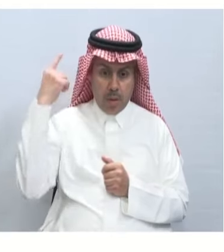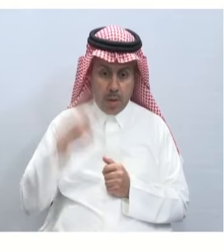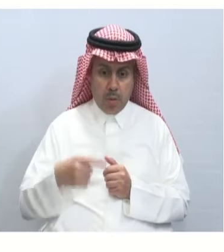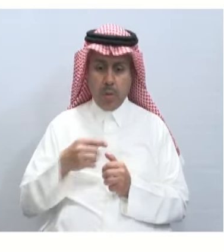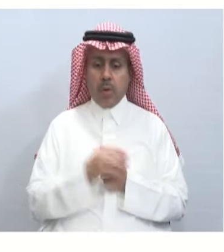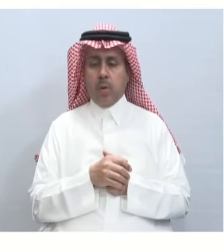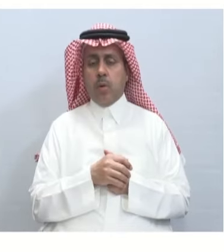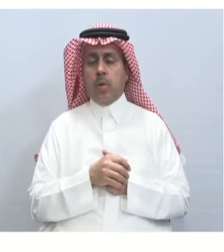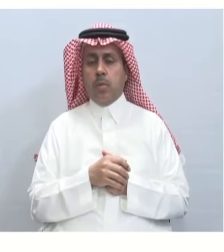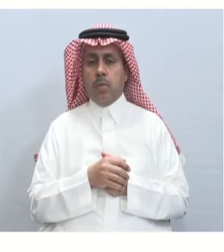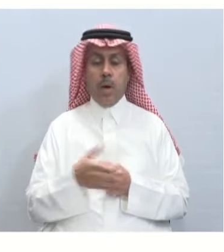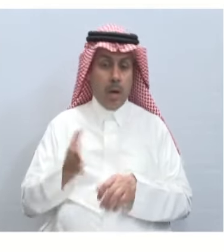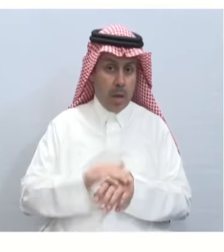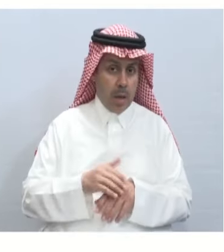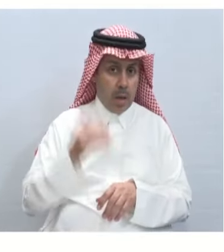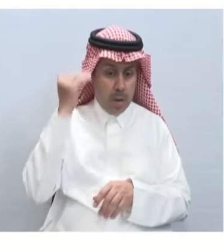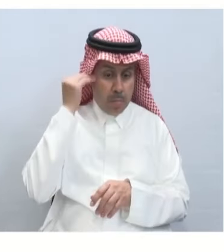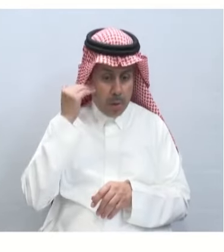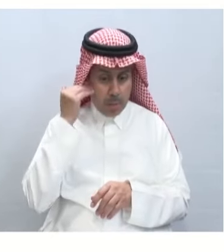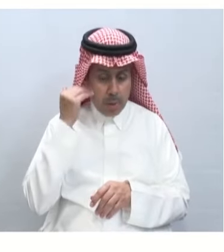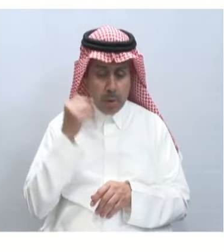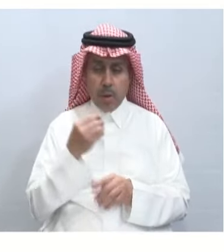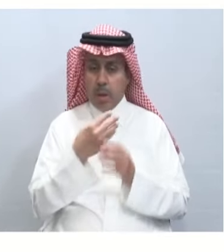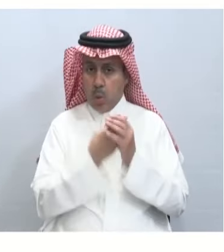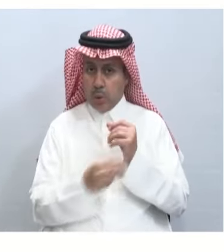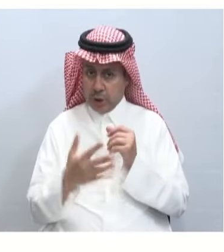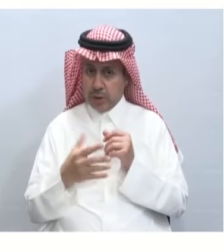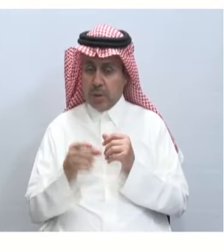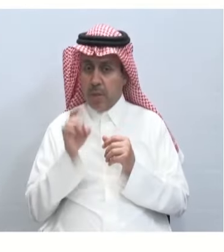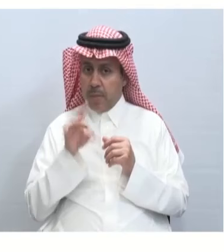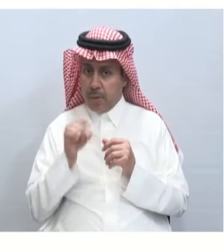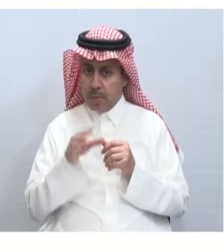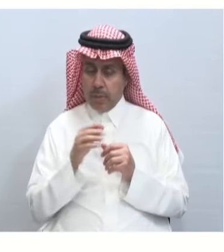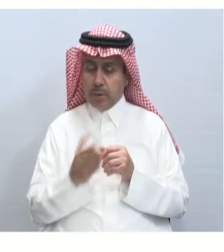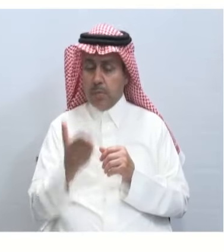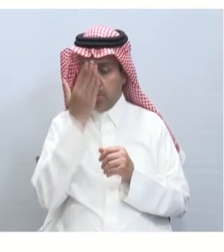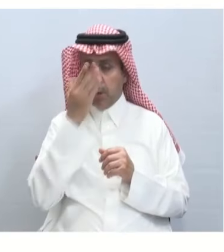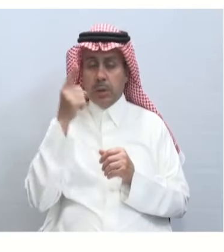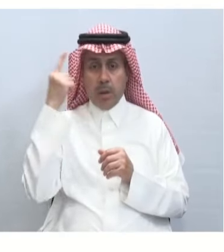ماذا يحرم على المراه النفساء من